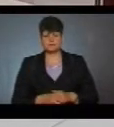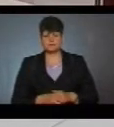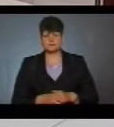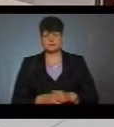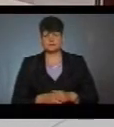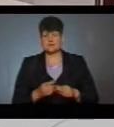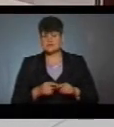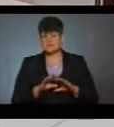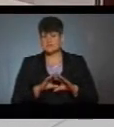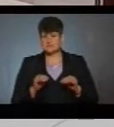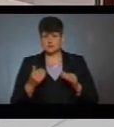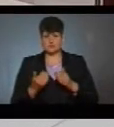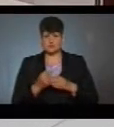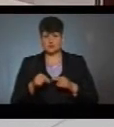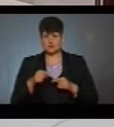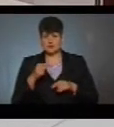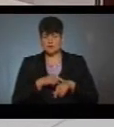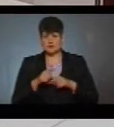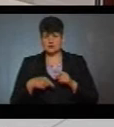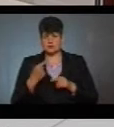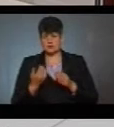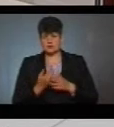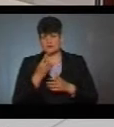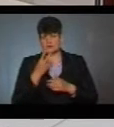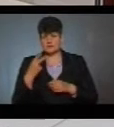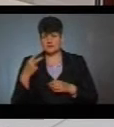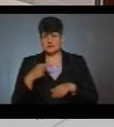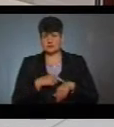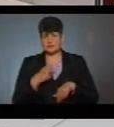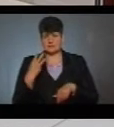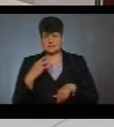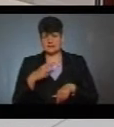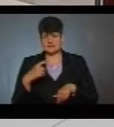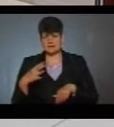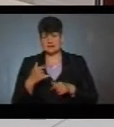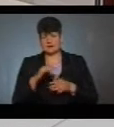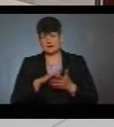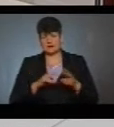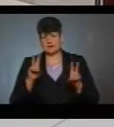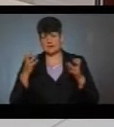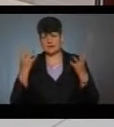інформація на цю годину. Наступний випуск дивіться о 20:30. Далі в ефірі «Тема дня».